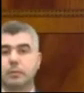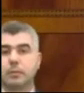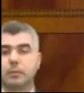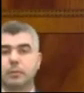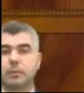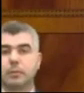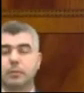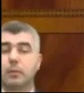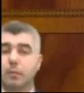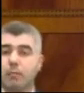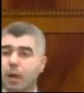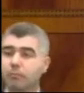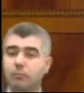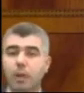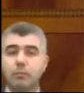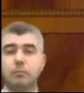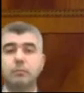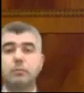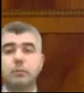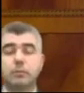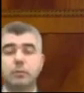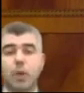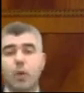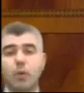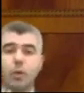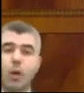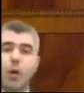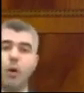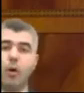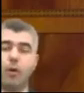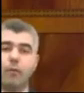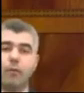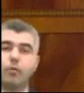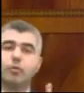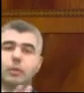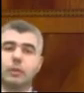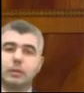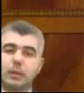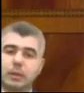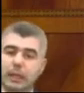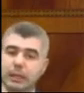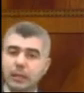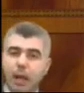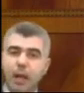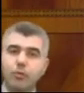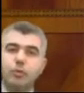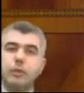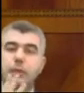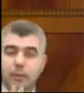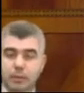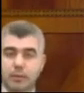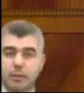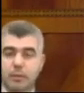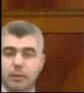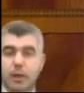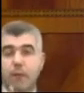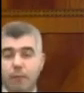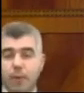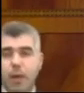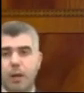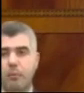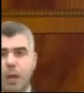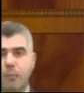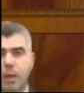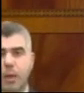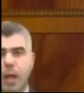محمد السادس. إن الحوار بين القارتين من شأن أن يفتح طرق جديدة، ليس فقط